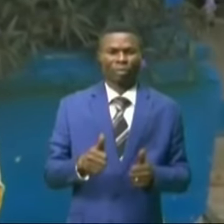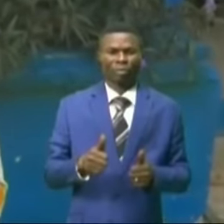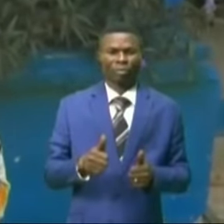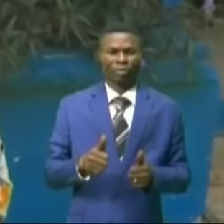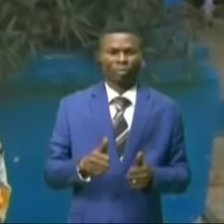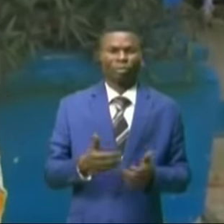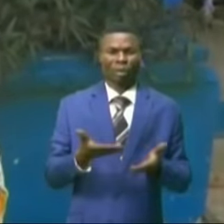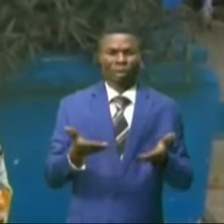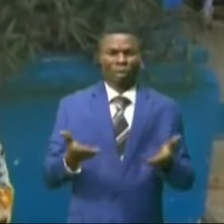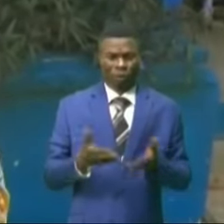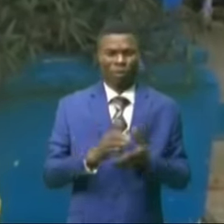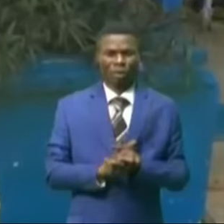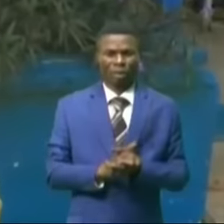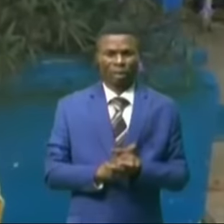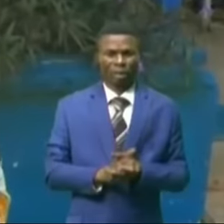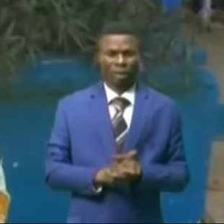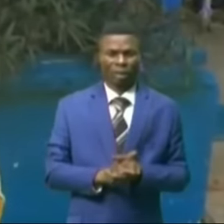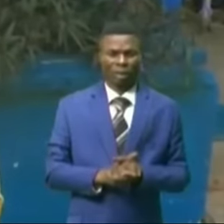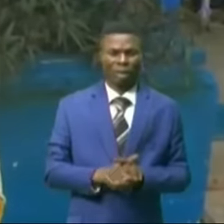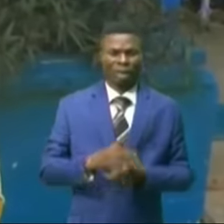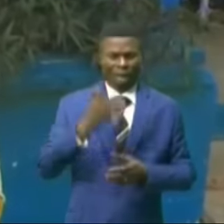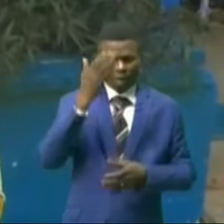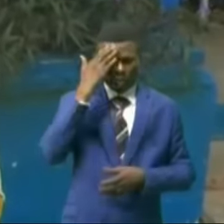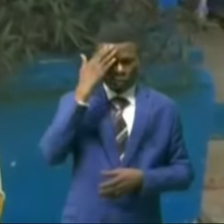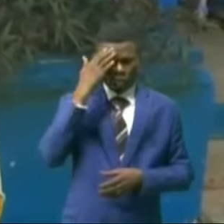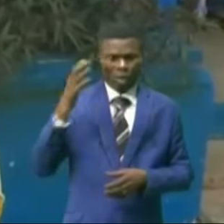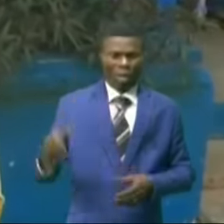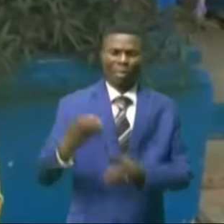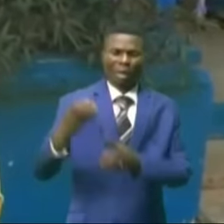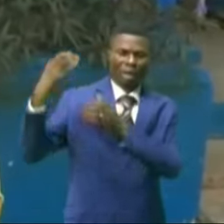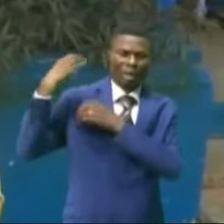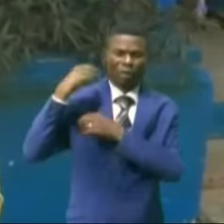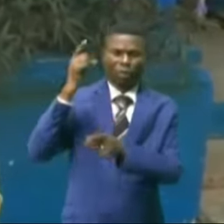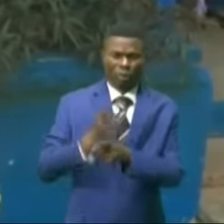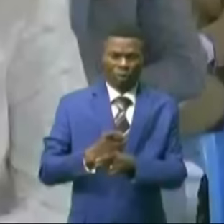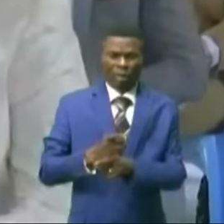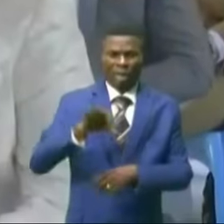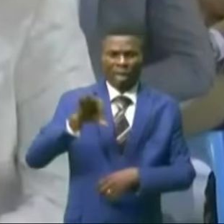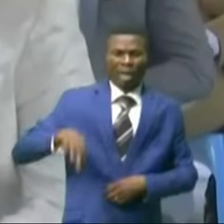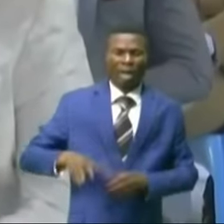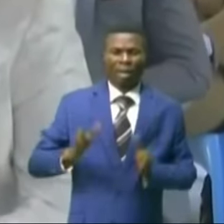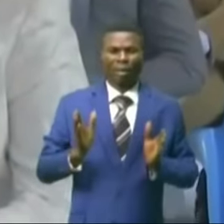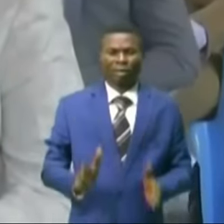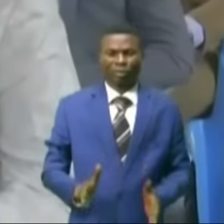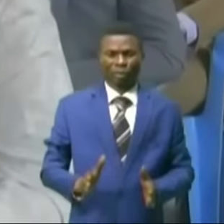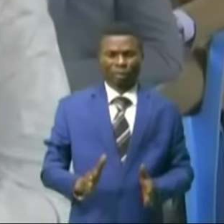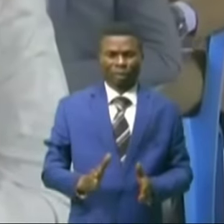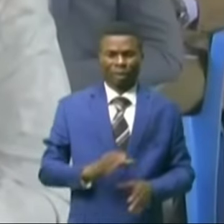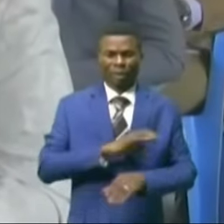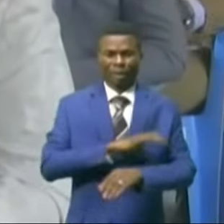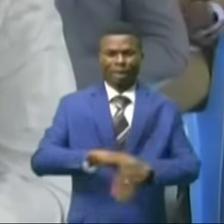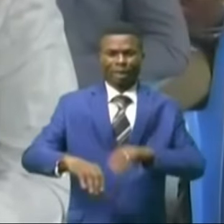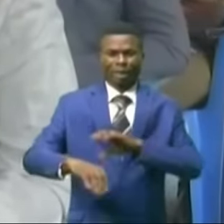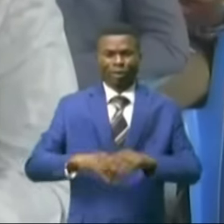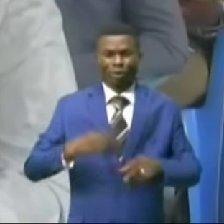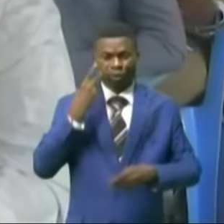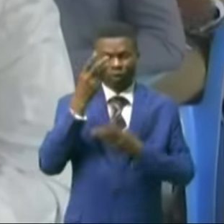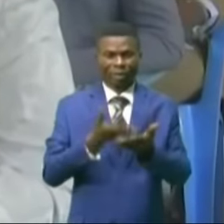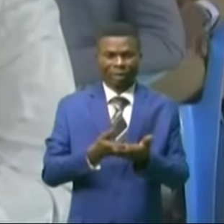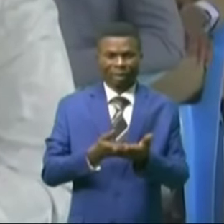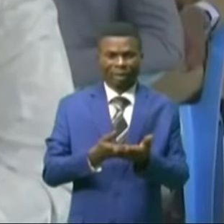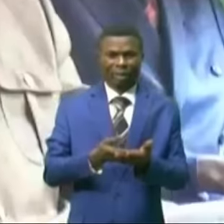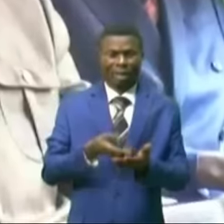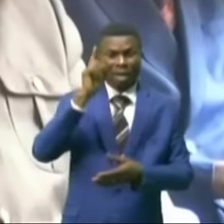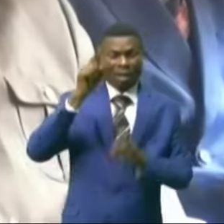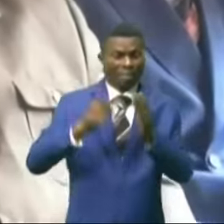recettes et prendre correctement en charge nos bénéficiaires. Consolé par cette visite, la première dans